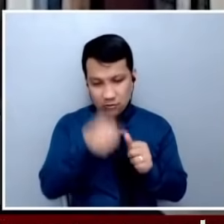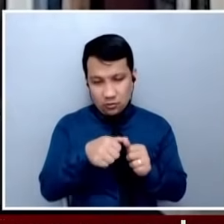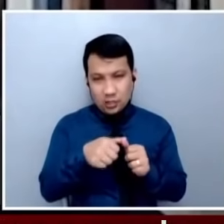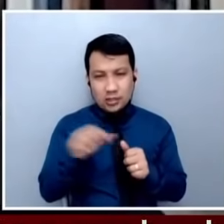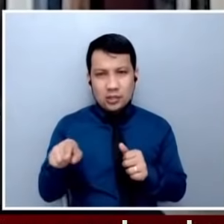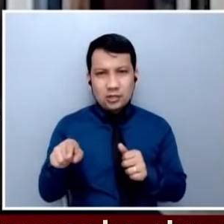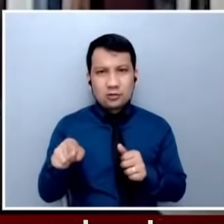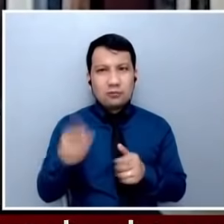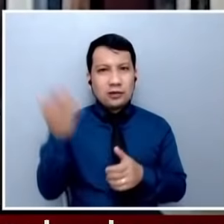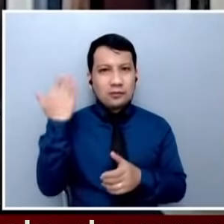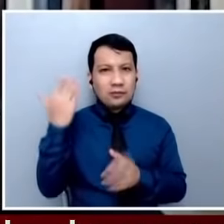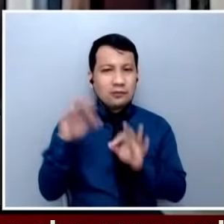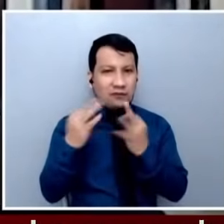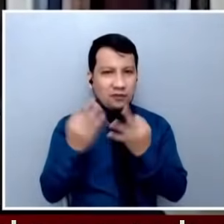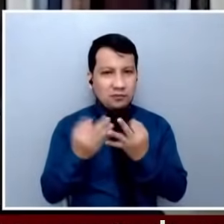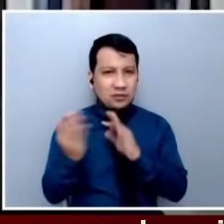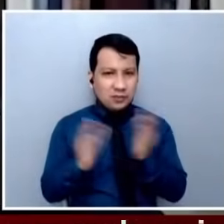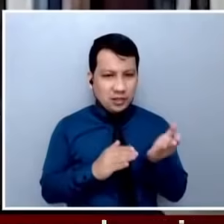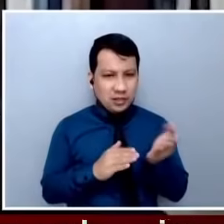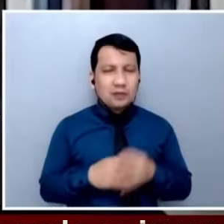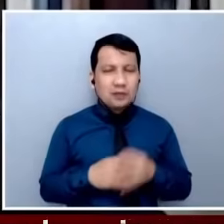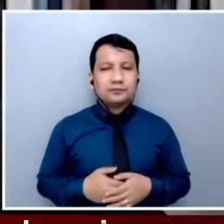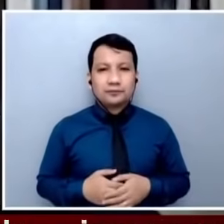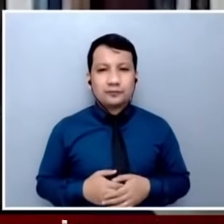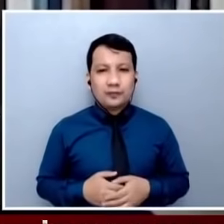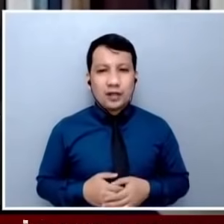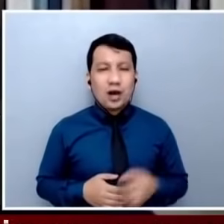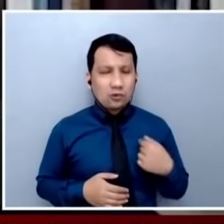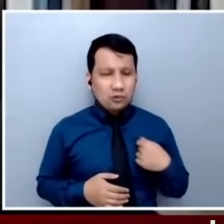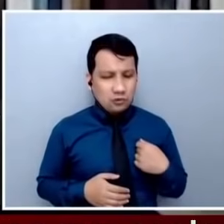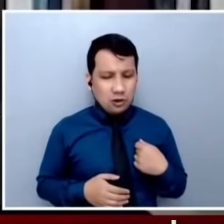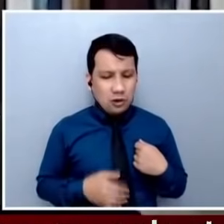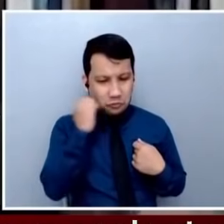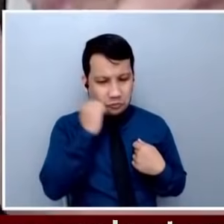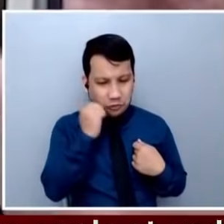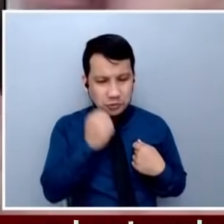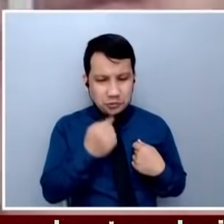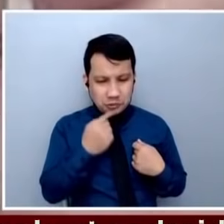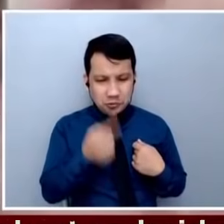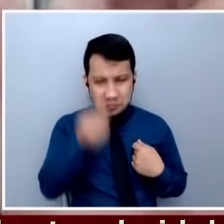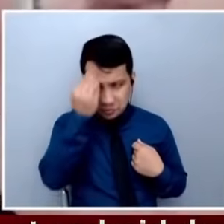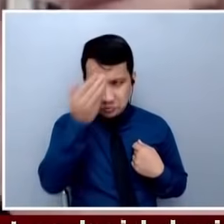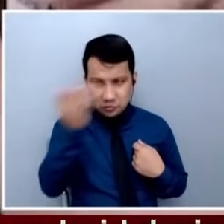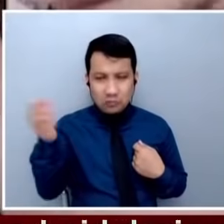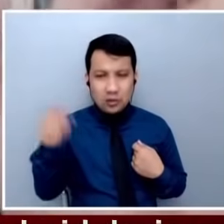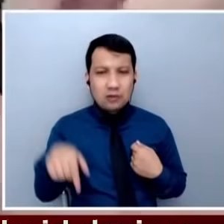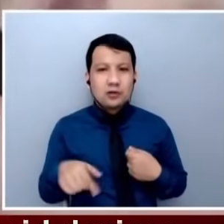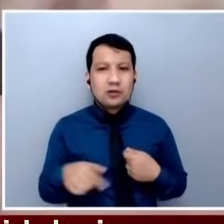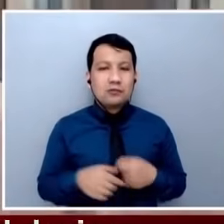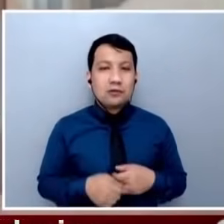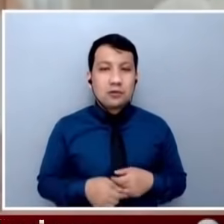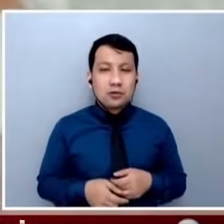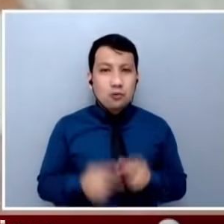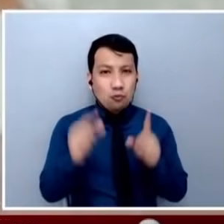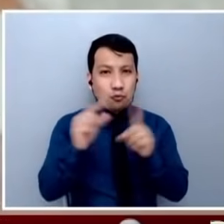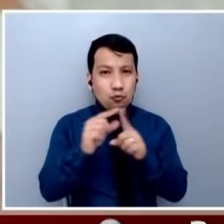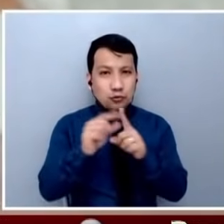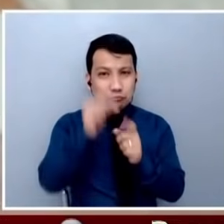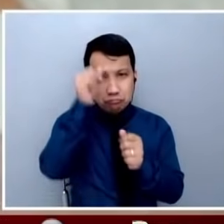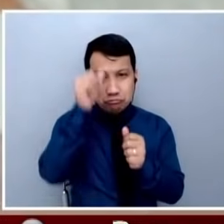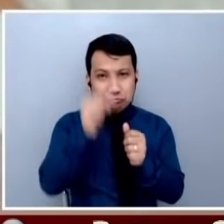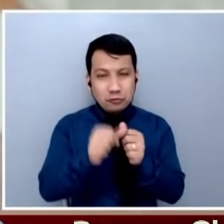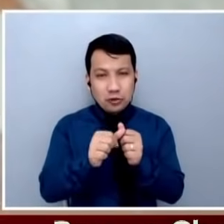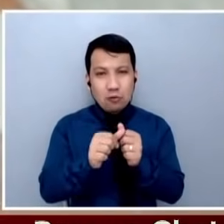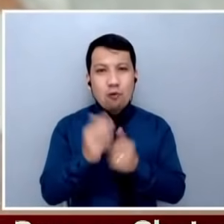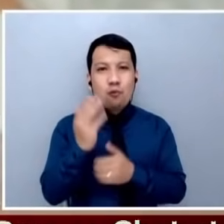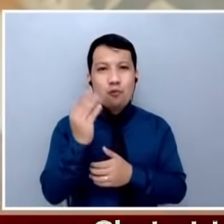ba? Sa araw ng patay. Apo. Alam nyo, lagi kong sinasabi, ang ganda-ganda nung salitang remember. Kasi pag